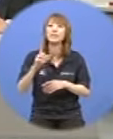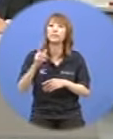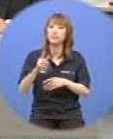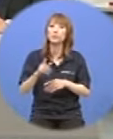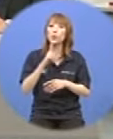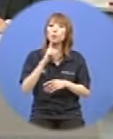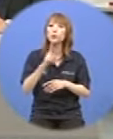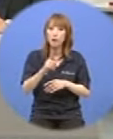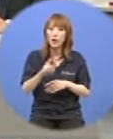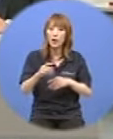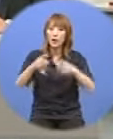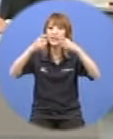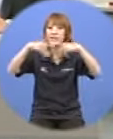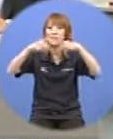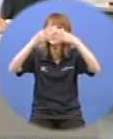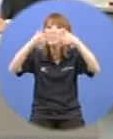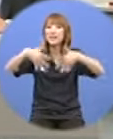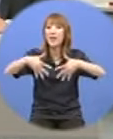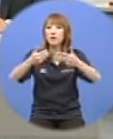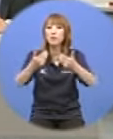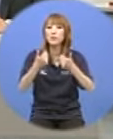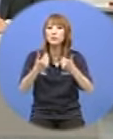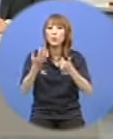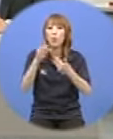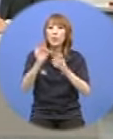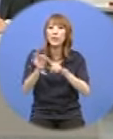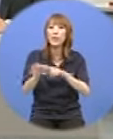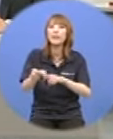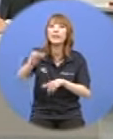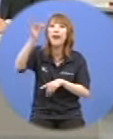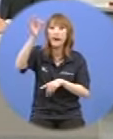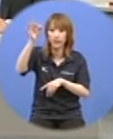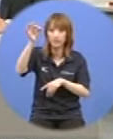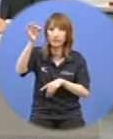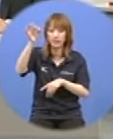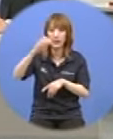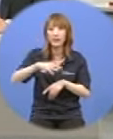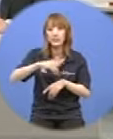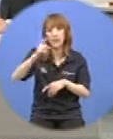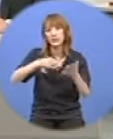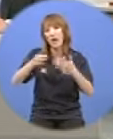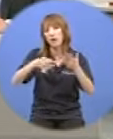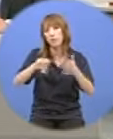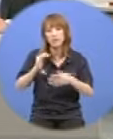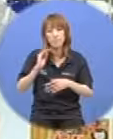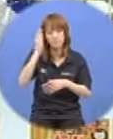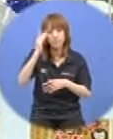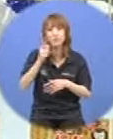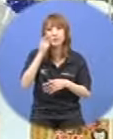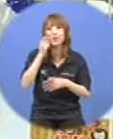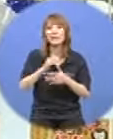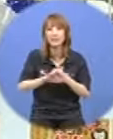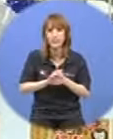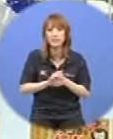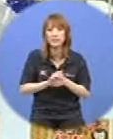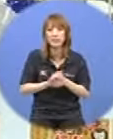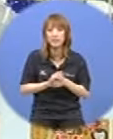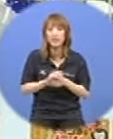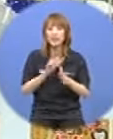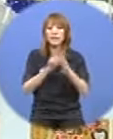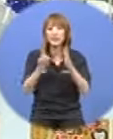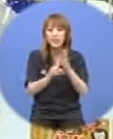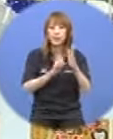ますから、値段が非常に高い、ね、 そうですか、そうです としてしか最初はできなかったと思いましたから、 やはりそうやってもう先取り